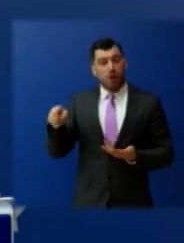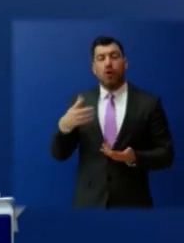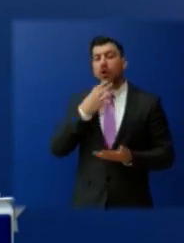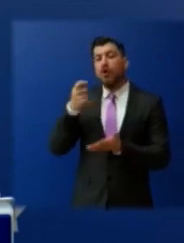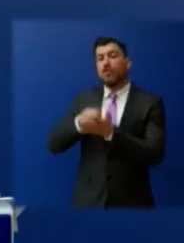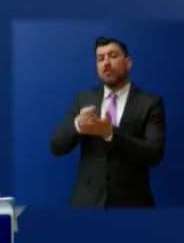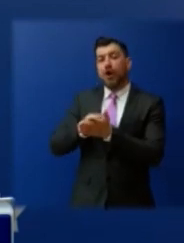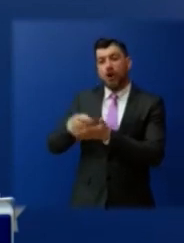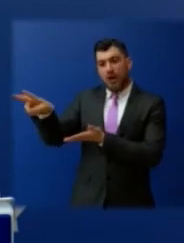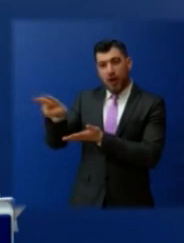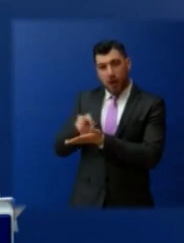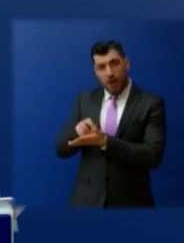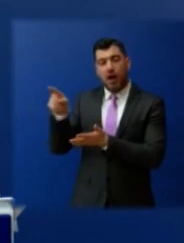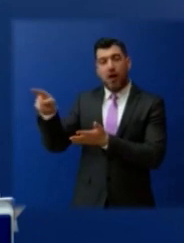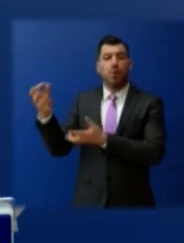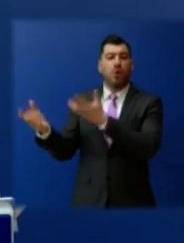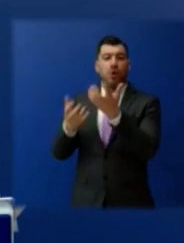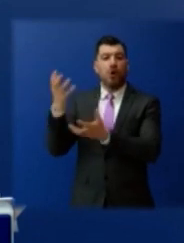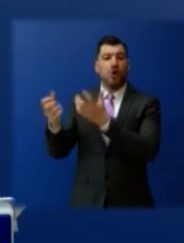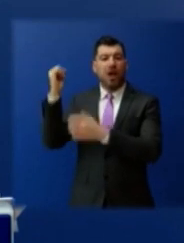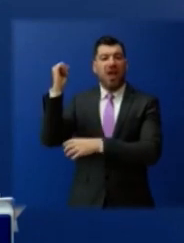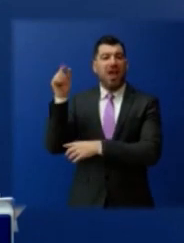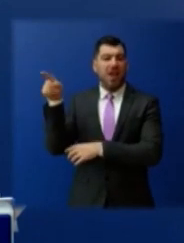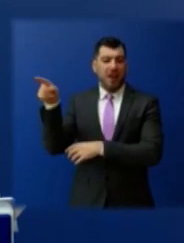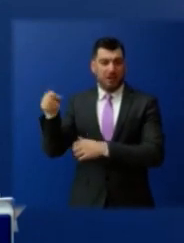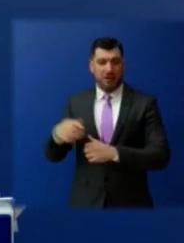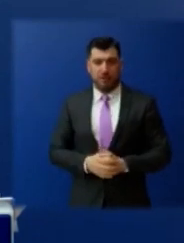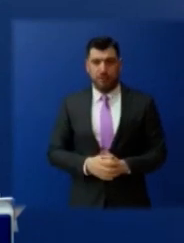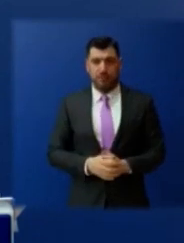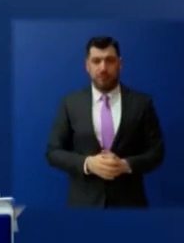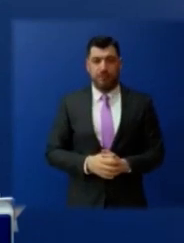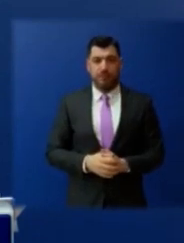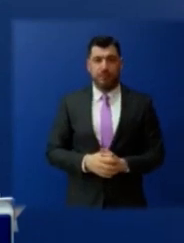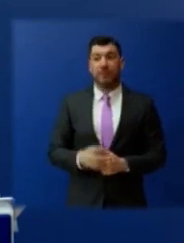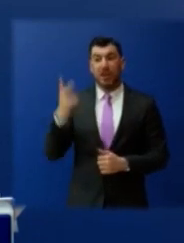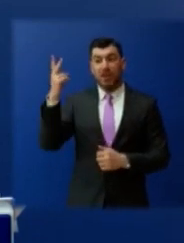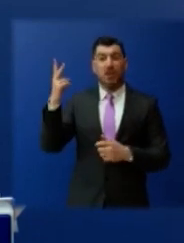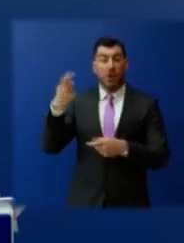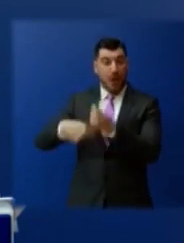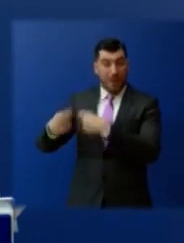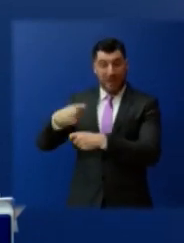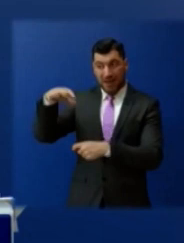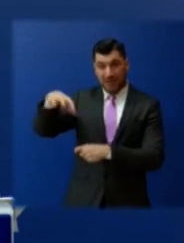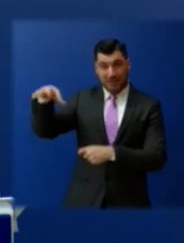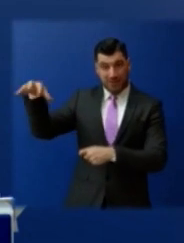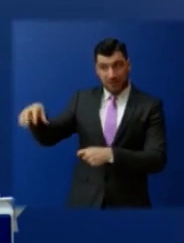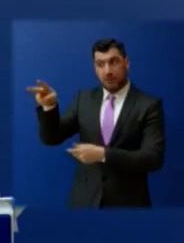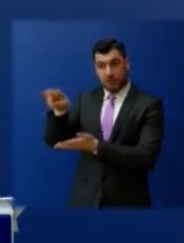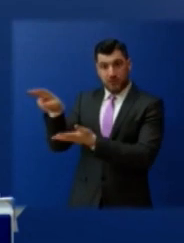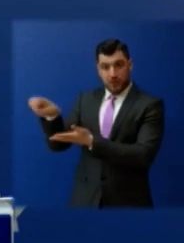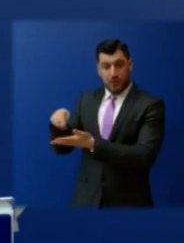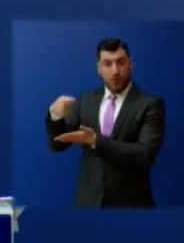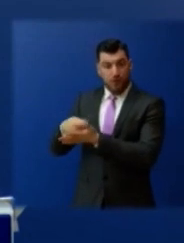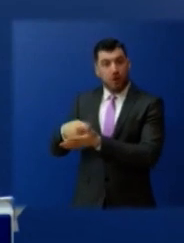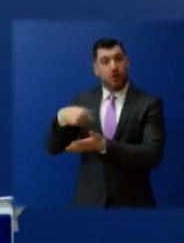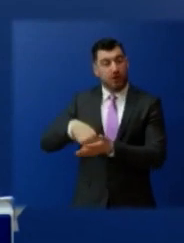υπεραισόδων των δηληστηρίων. Από δύο μόνο επιχειρήσεις, από φορολόγηση των υπεραισόδων δύο επιχειρήσεων, θα ενισχυθούν το 85% των ελληνικών